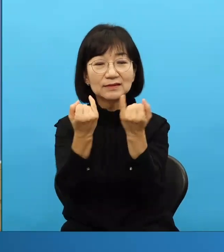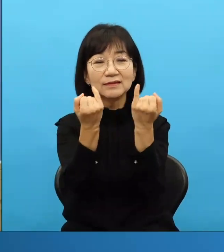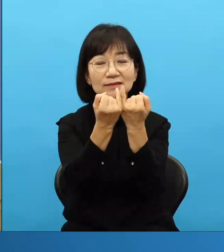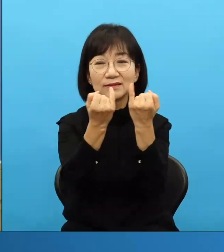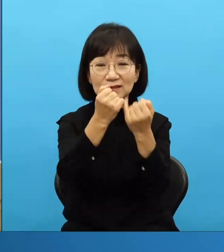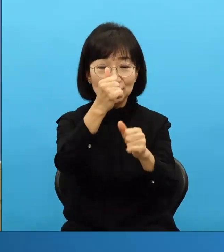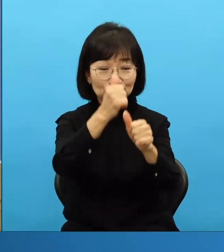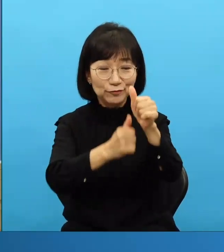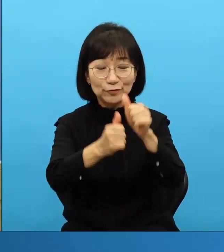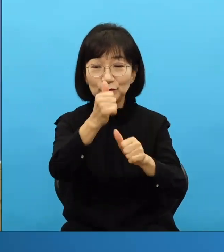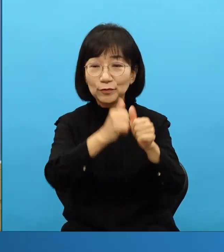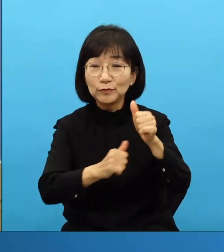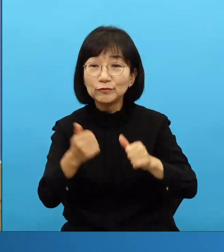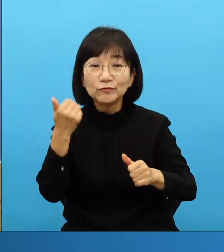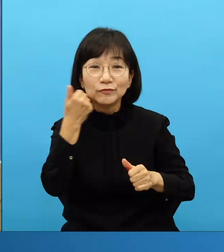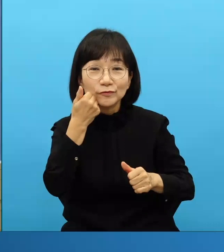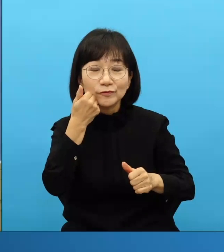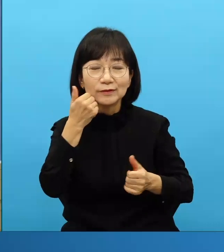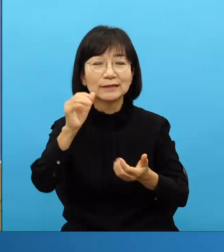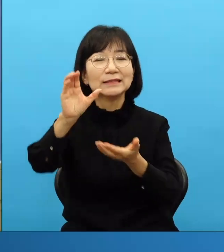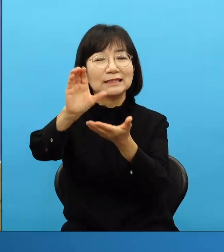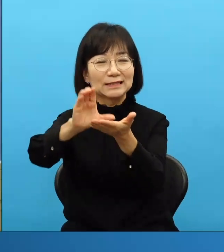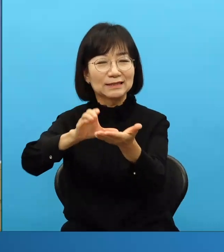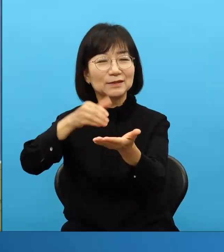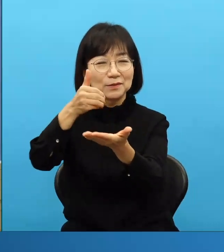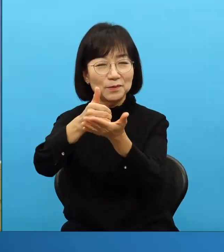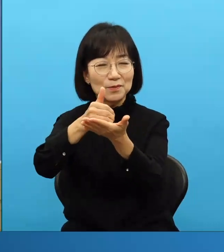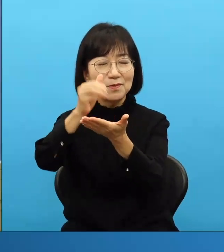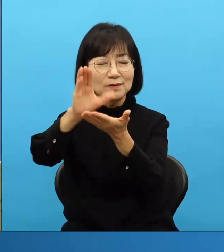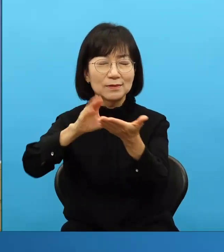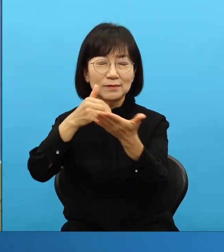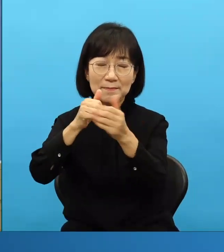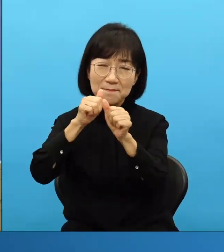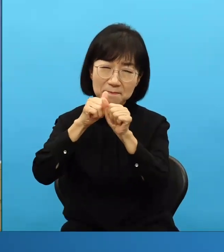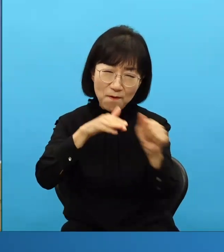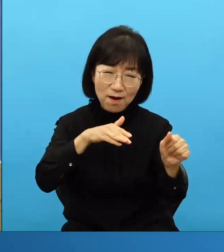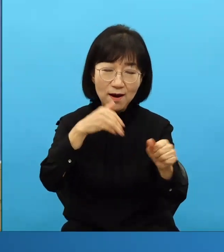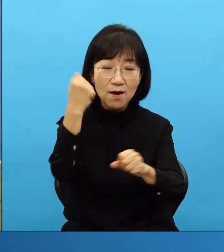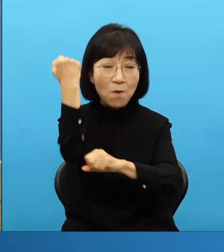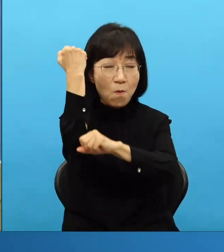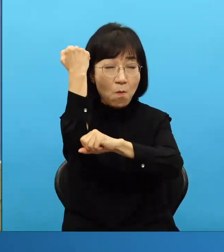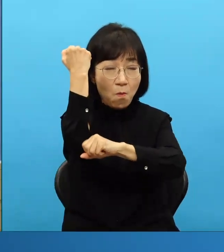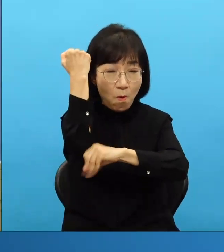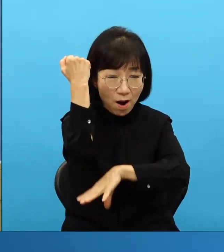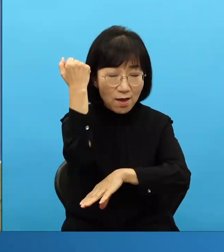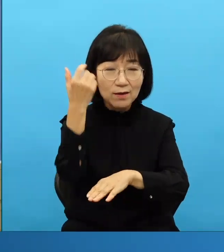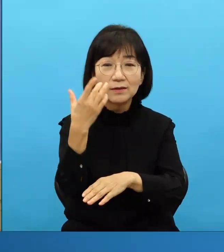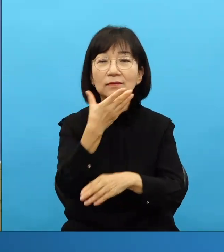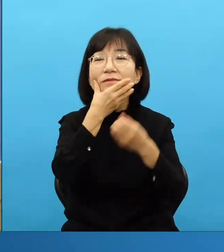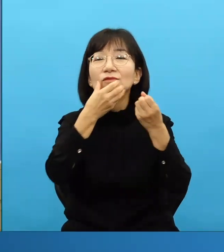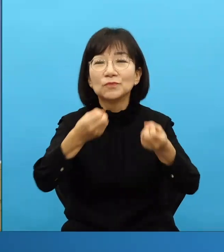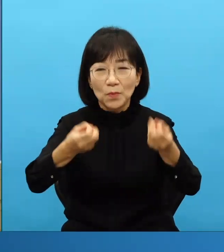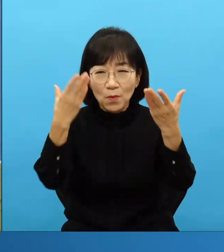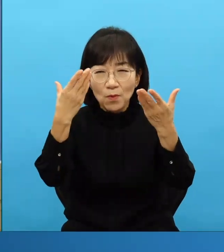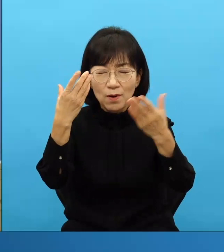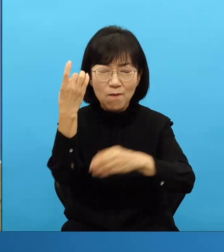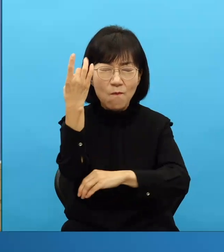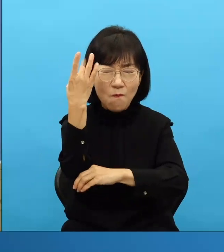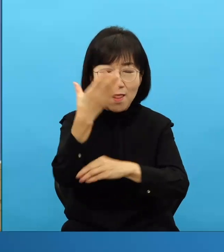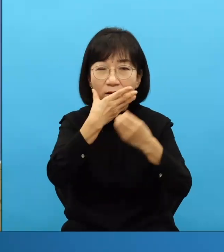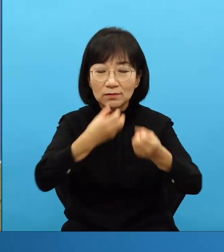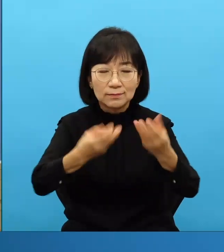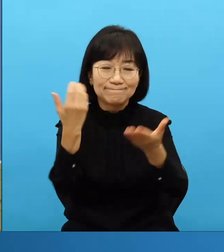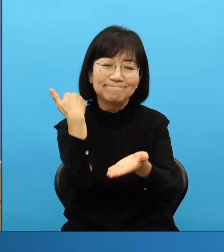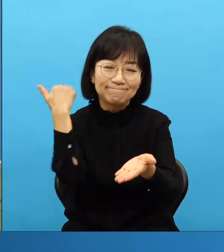통하여 원래의 축복을 회복하도록 하셨어요. And that's why God sent His Son through the woman's offspring to restore our